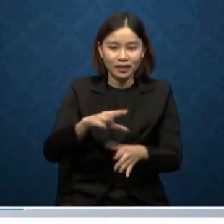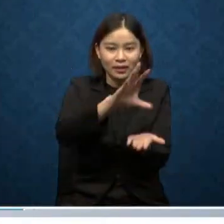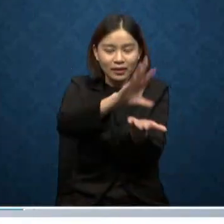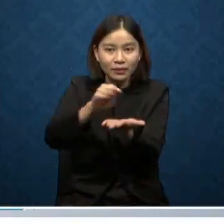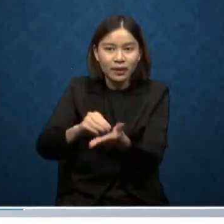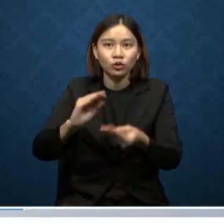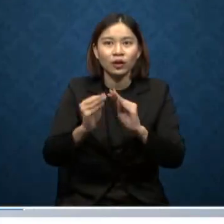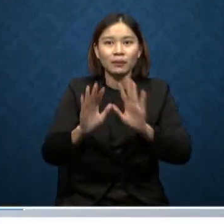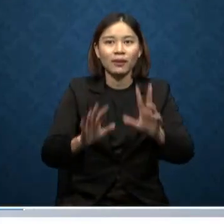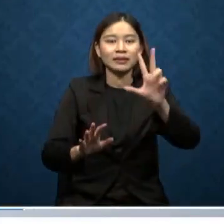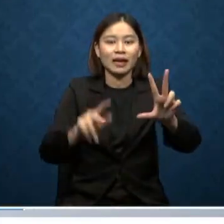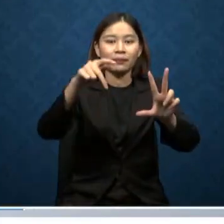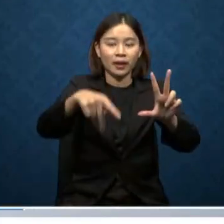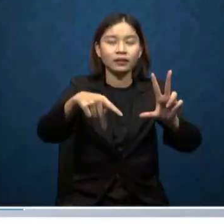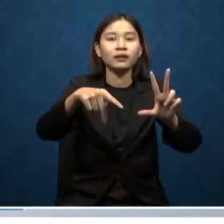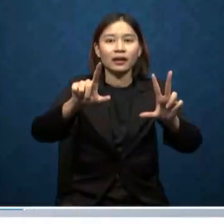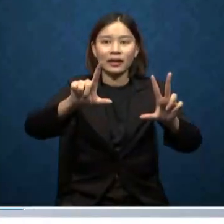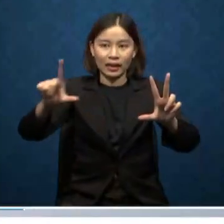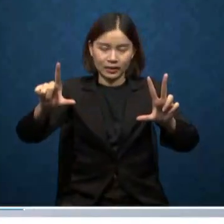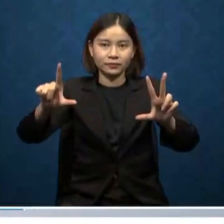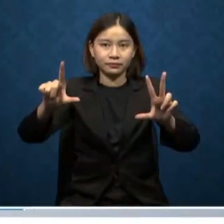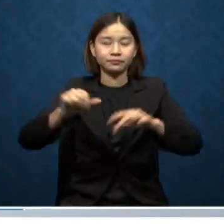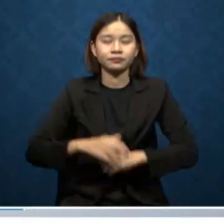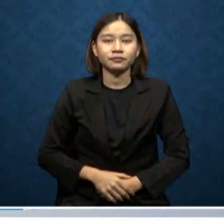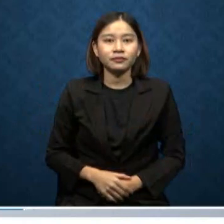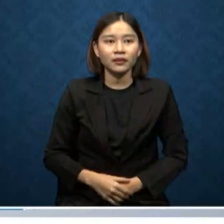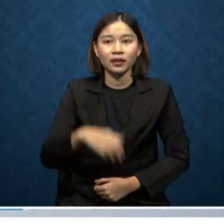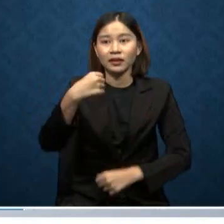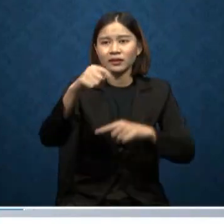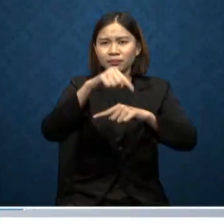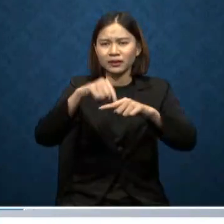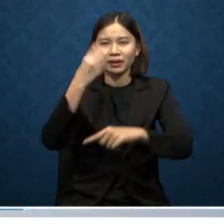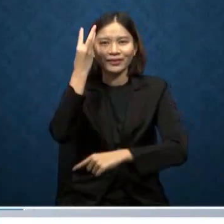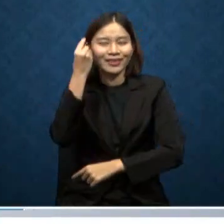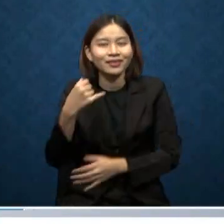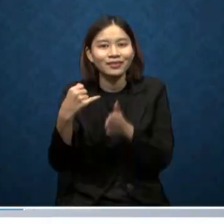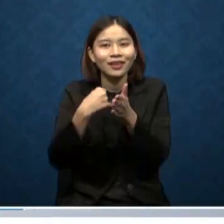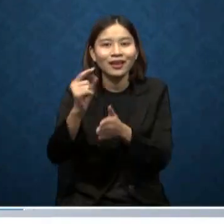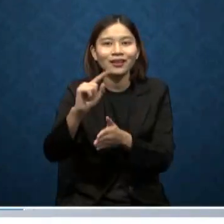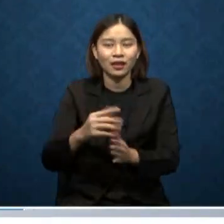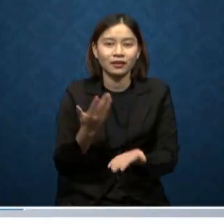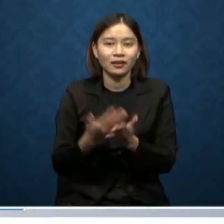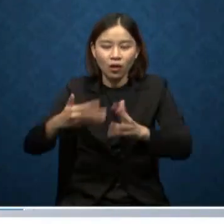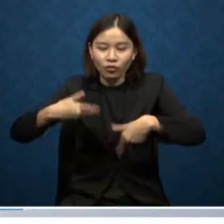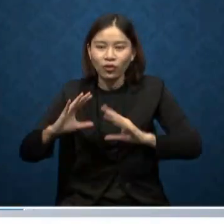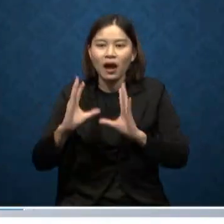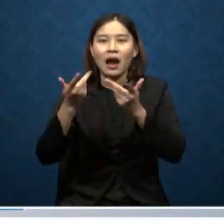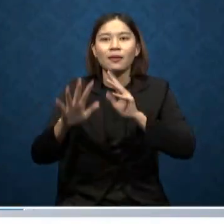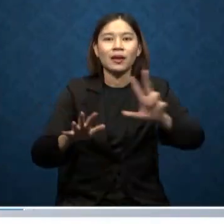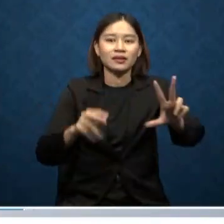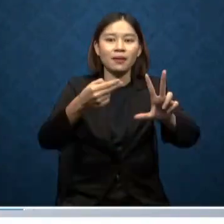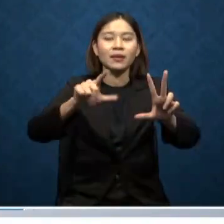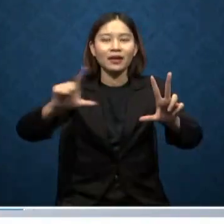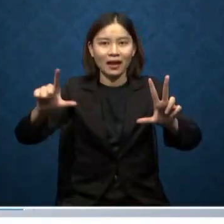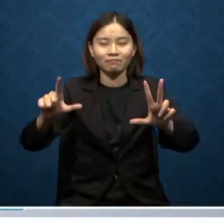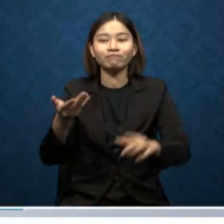บตัวเลขอยู่ราว 3,000 ล้านบาเศษ10%คิง่ๆก็หมายคามวามีการสญเสียร้ายได้ราว 30,000านบาทอย่ทท่